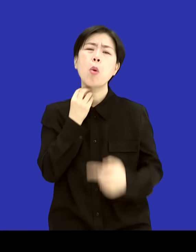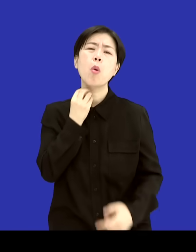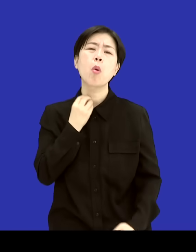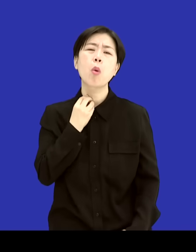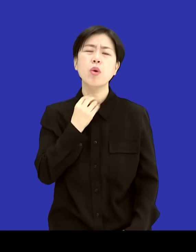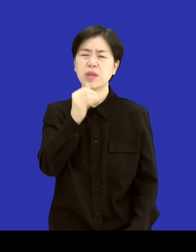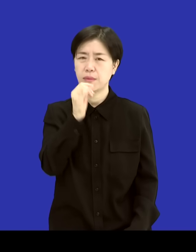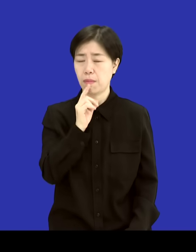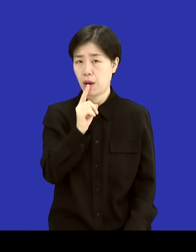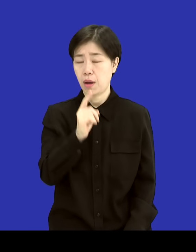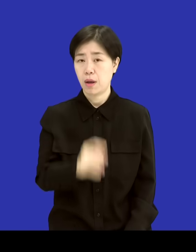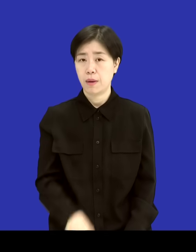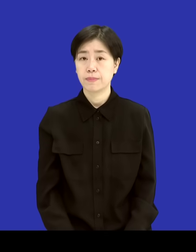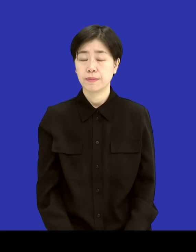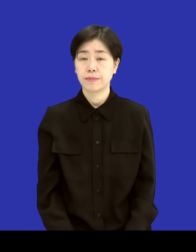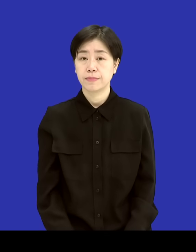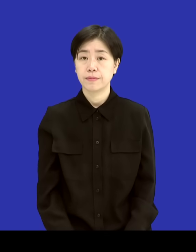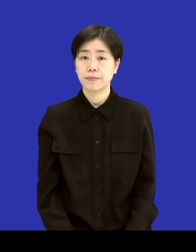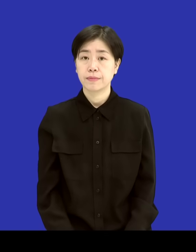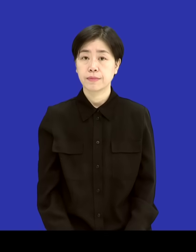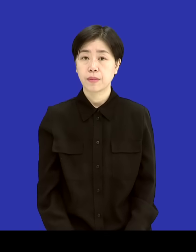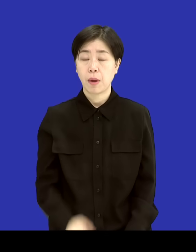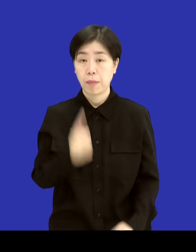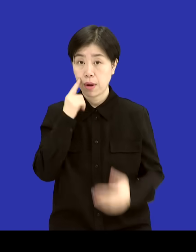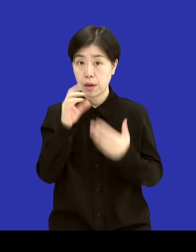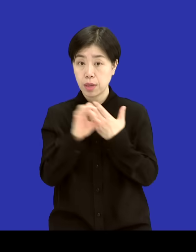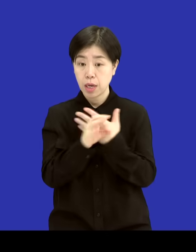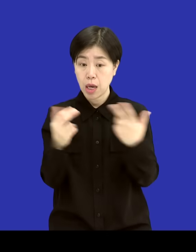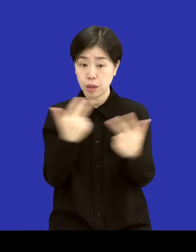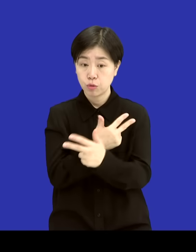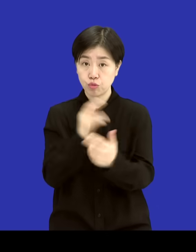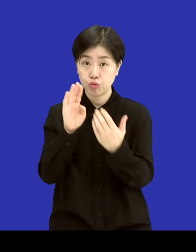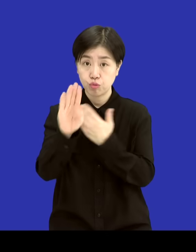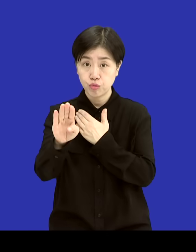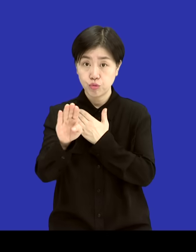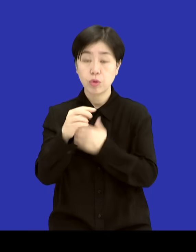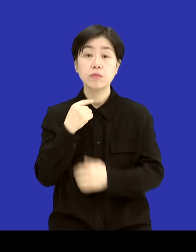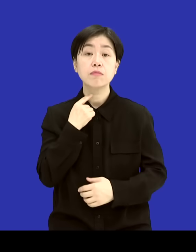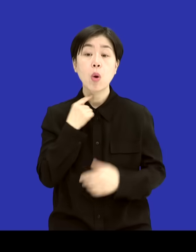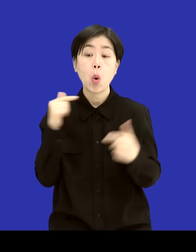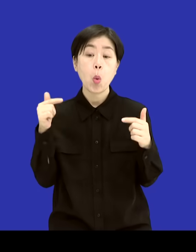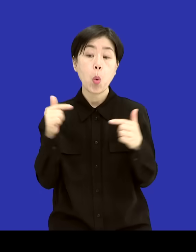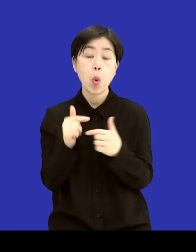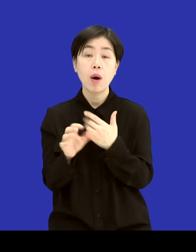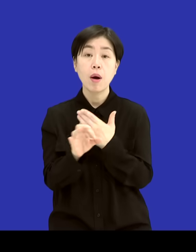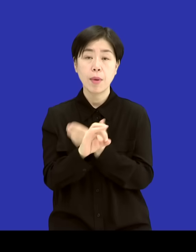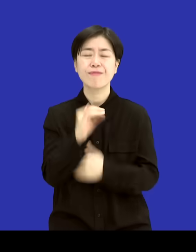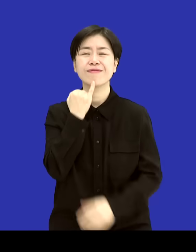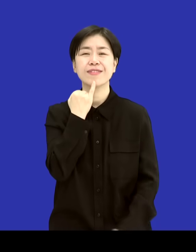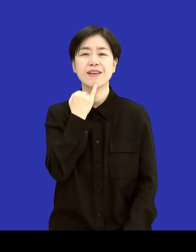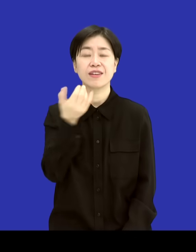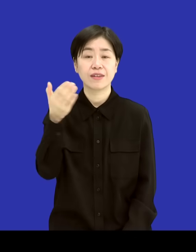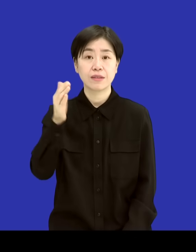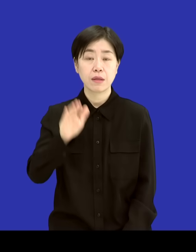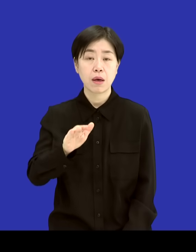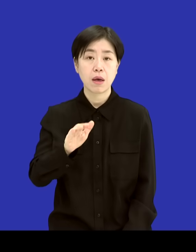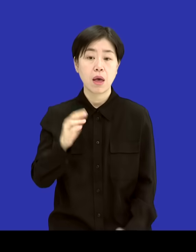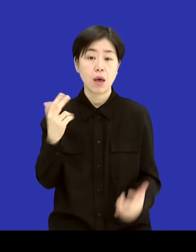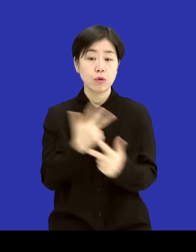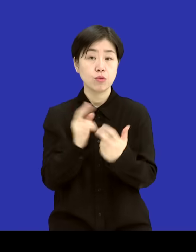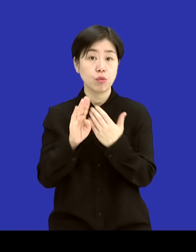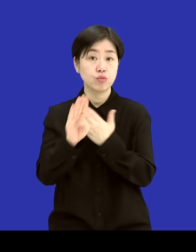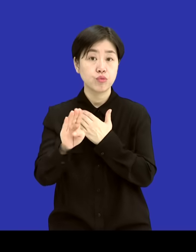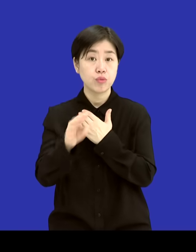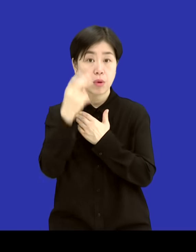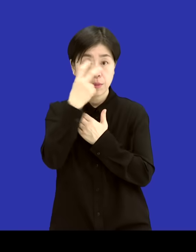그 폴립이 만약에 일주일 지나고 없어지면 평생 없어지는 건데 일주일 지났는데도 불구하고 계속 있으면